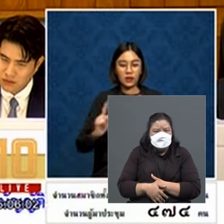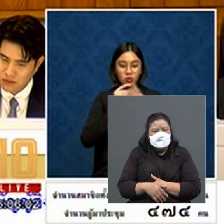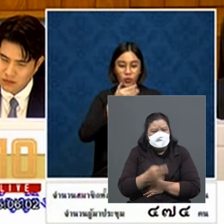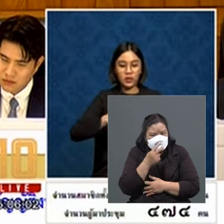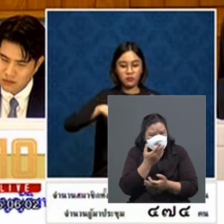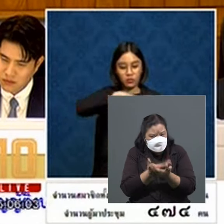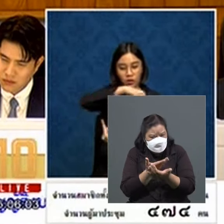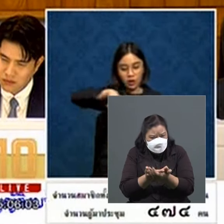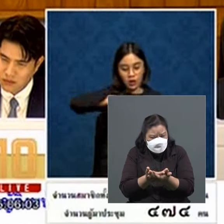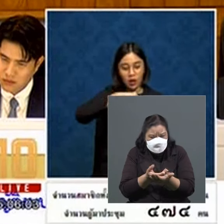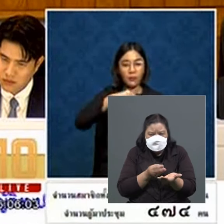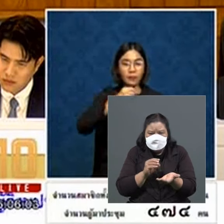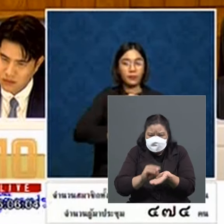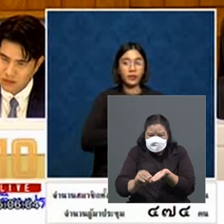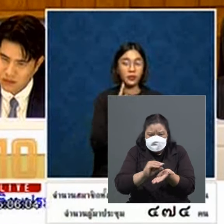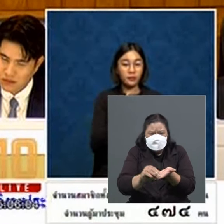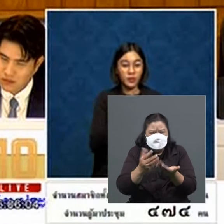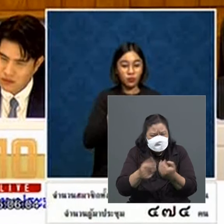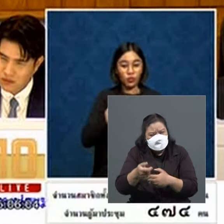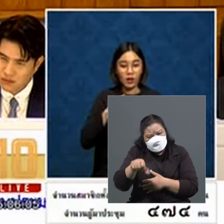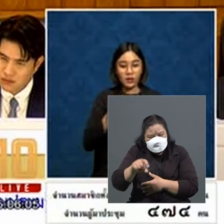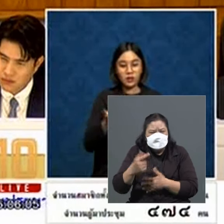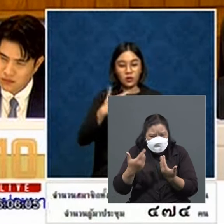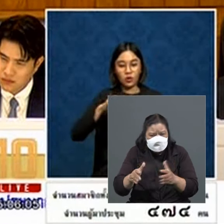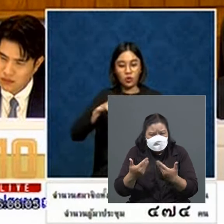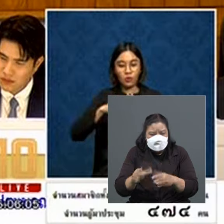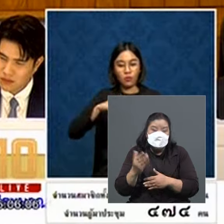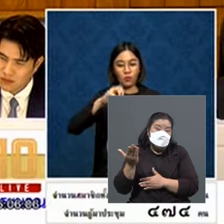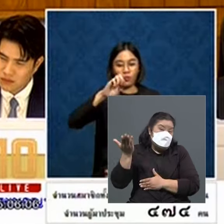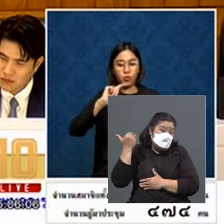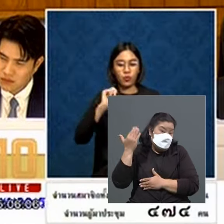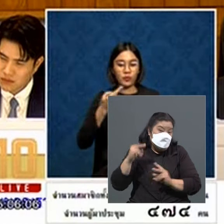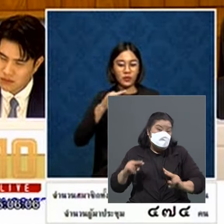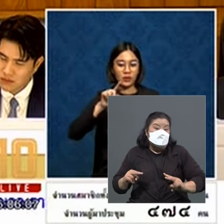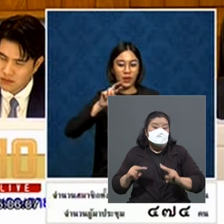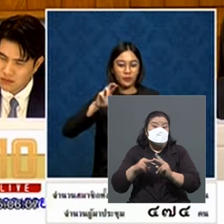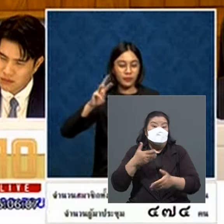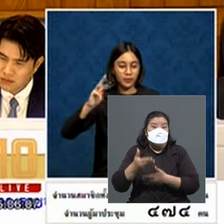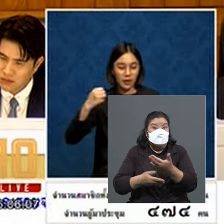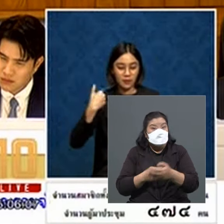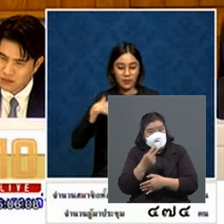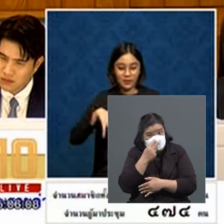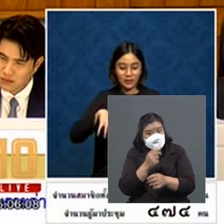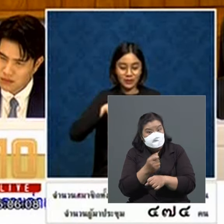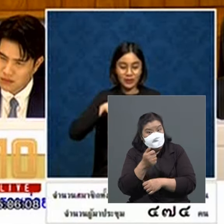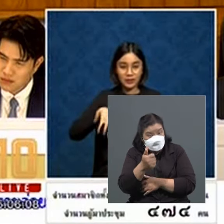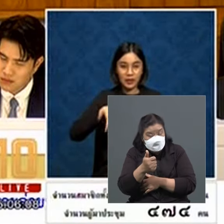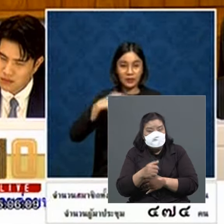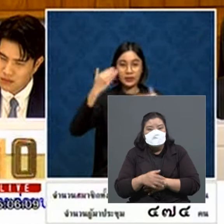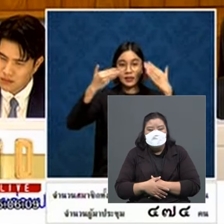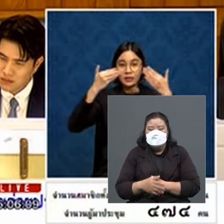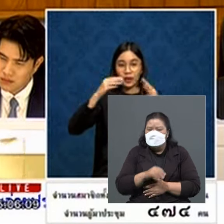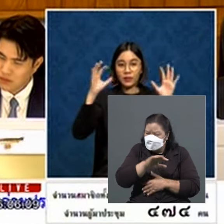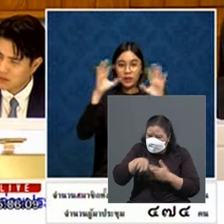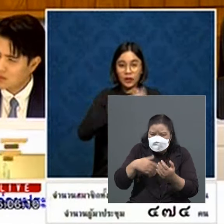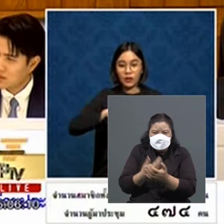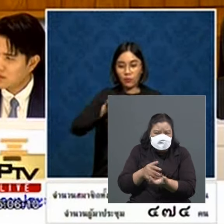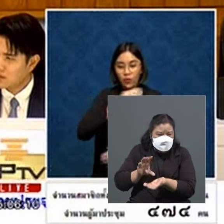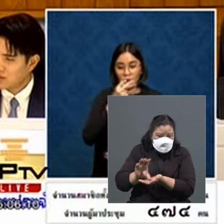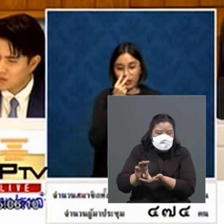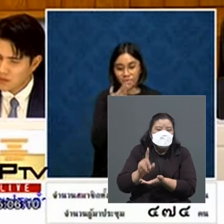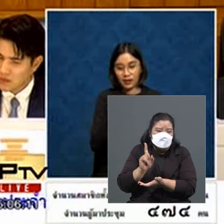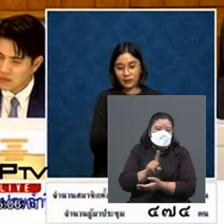บประมาณว่ามีความเหมาะสมหรือไม่ซึ่งที่ผ่านมากระทรวงพาณิชย์มีผลงานที่น่าพอใจก็เลยย้ำว่างบประมาณทั้งหมดเป็นภาร